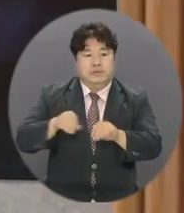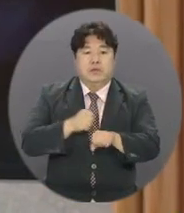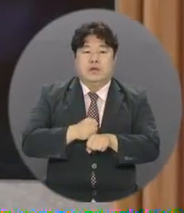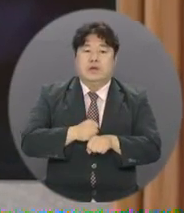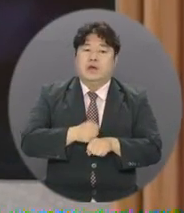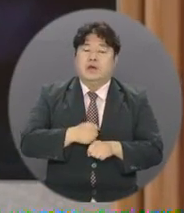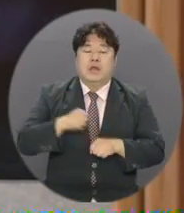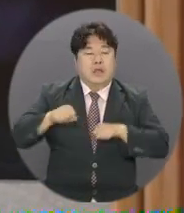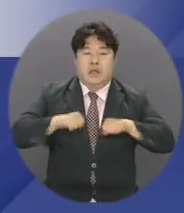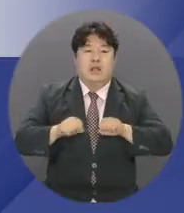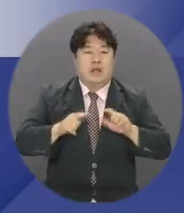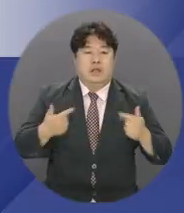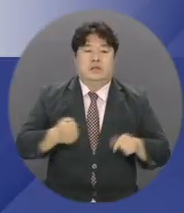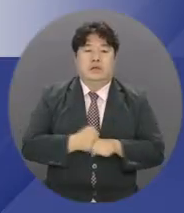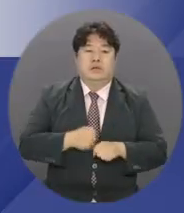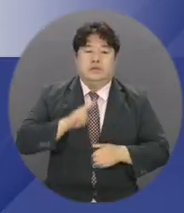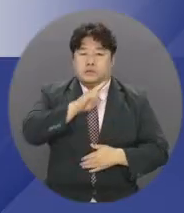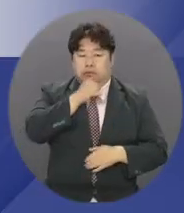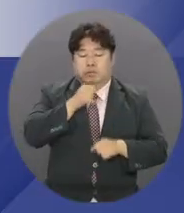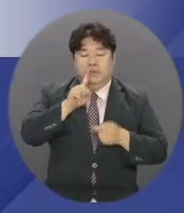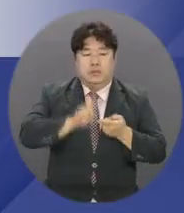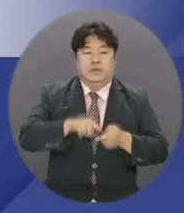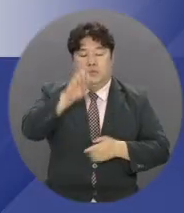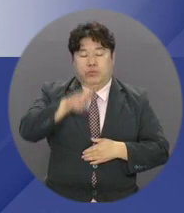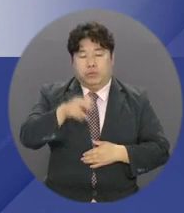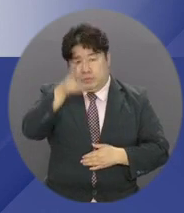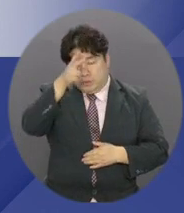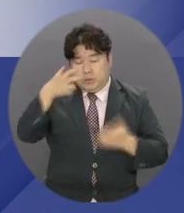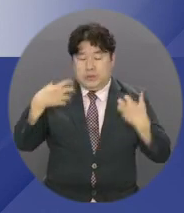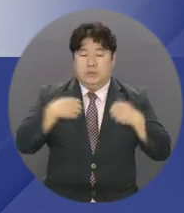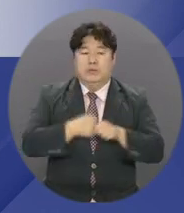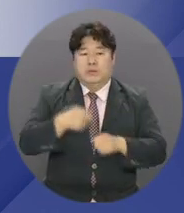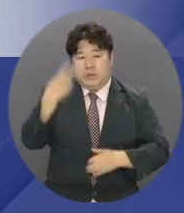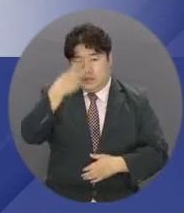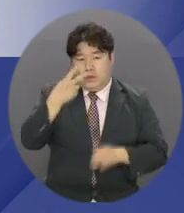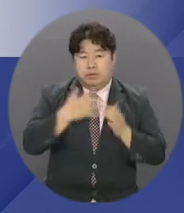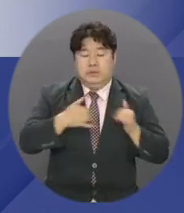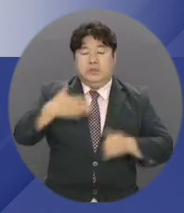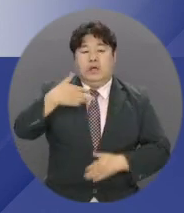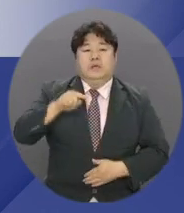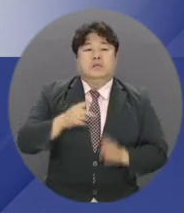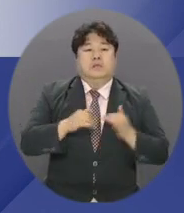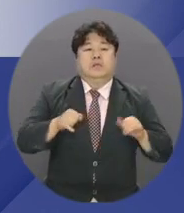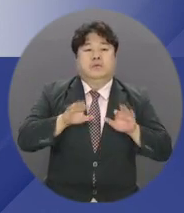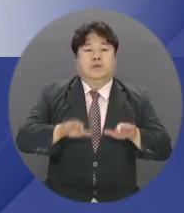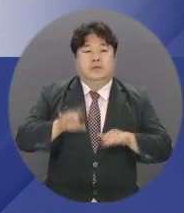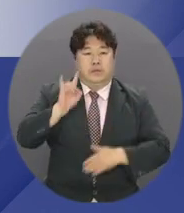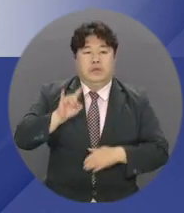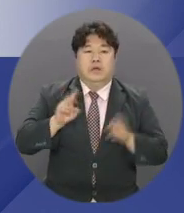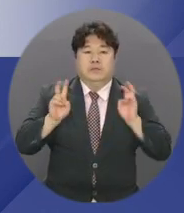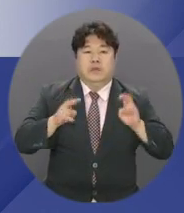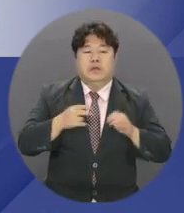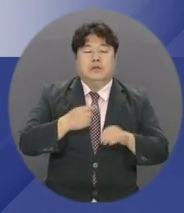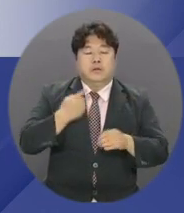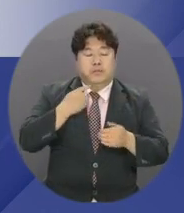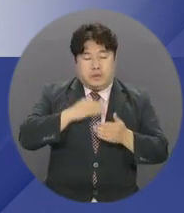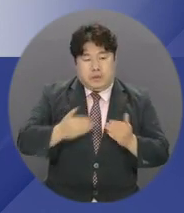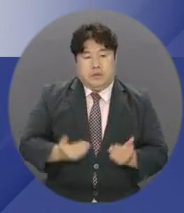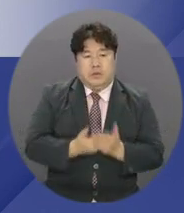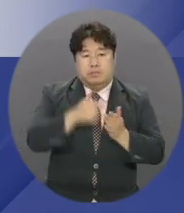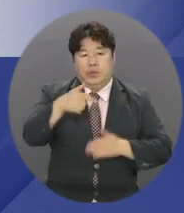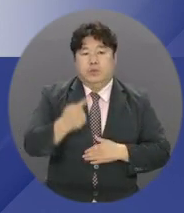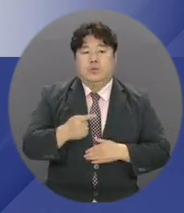의혹도 제기됐습니다. 이에 대해 광주경찰청은 감리자 차모 씨가 현대산업개발 노모 공무부장에